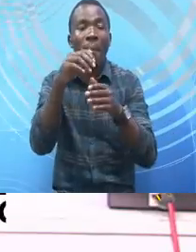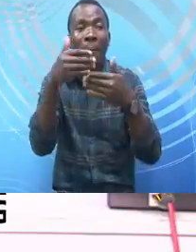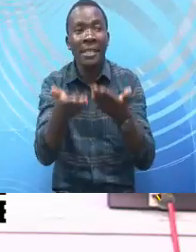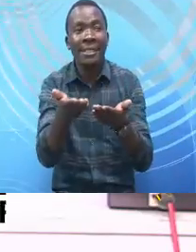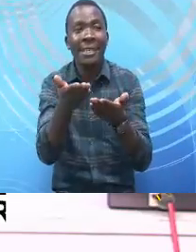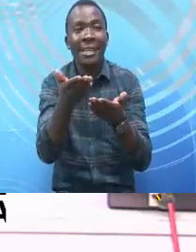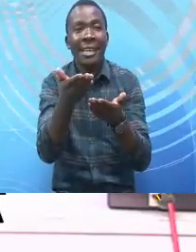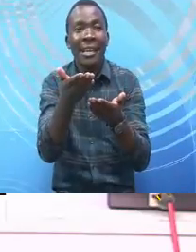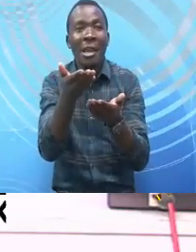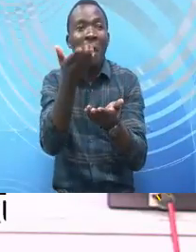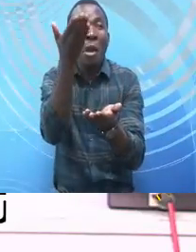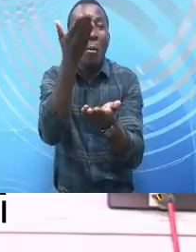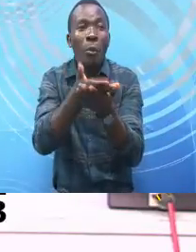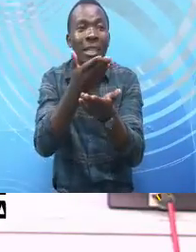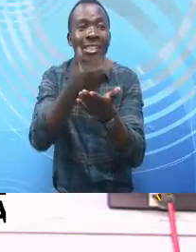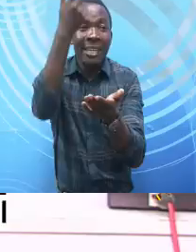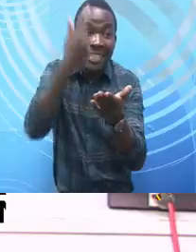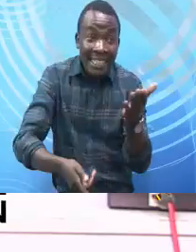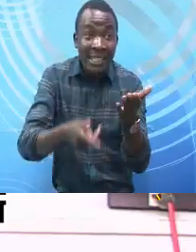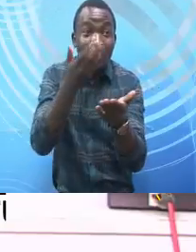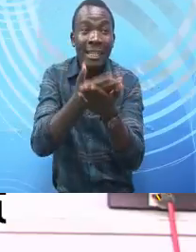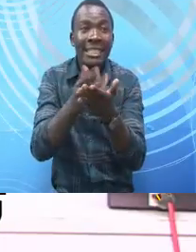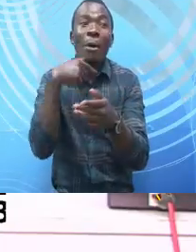uyu mwanya muragisaba nde cyakorwa gute